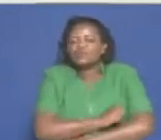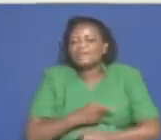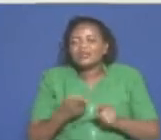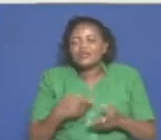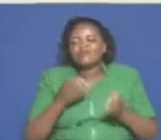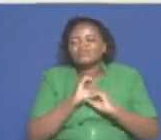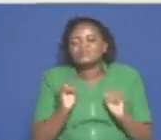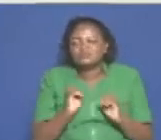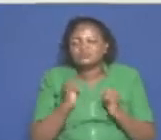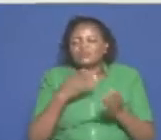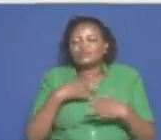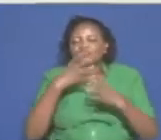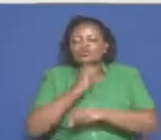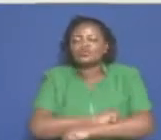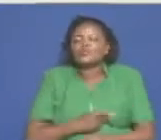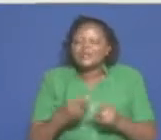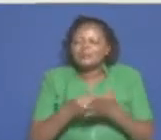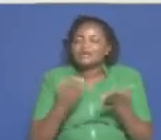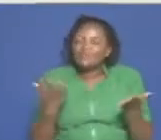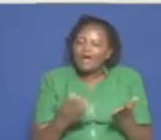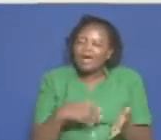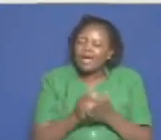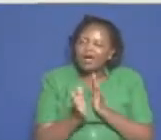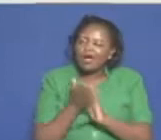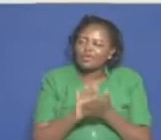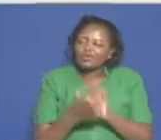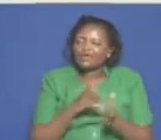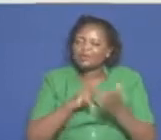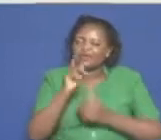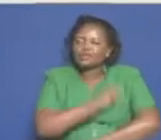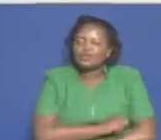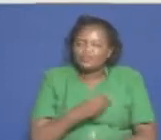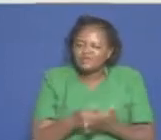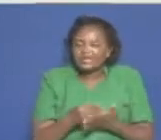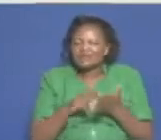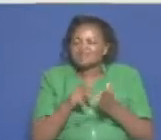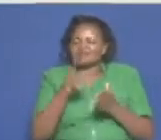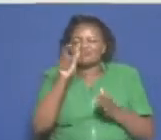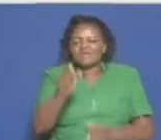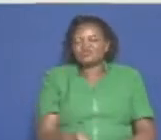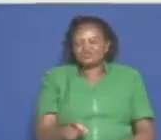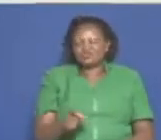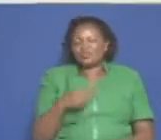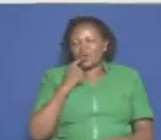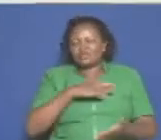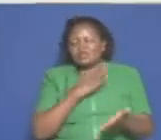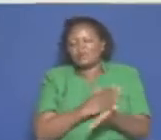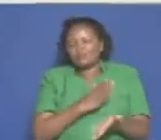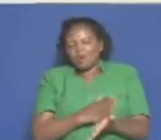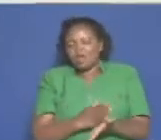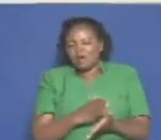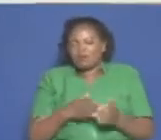lakini hana nini? Hana zile fedha za kufanya nini? Za kulipa karo. Sasa mtu kama huyo na ako na ile uwezo wa